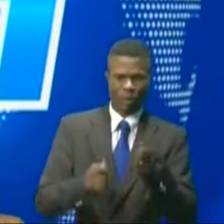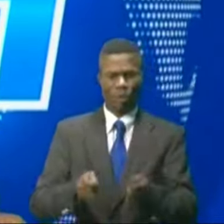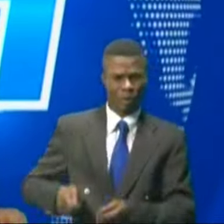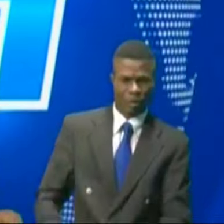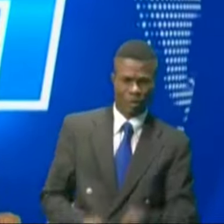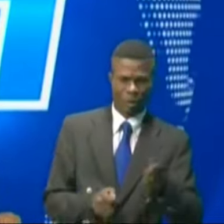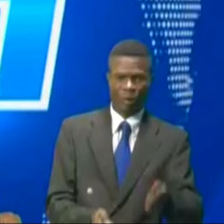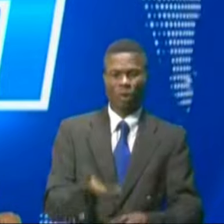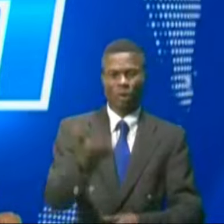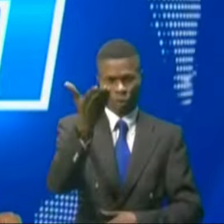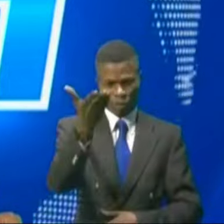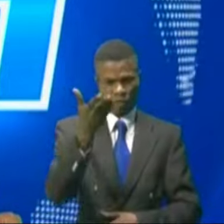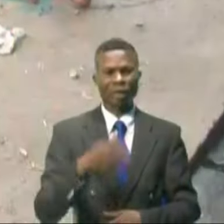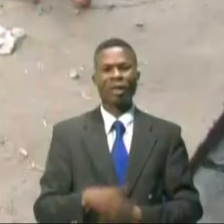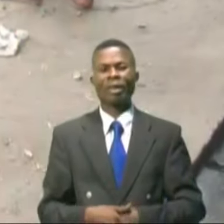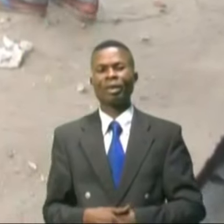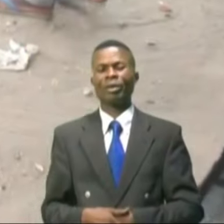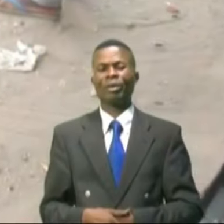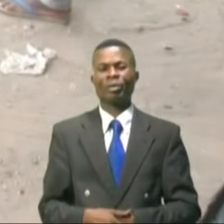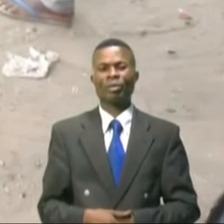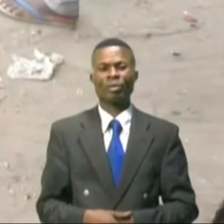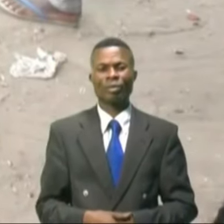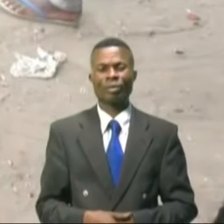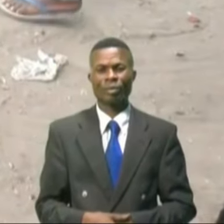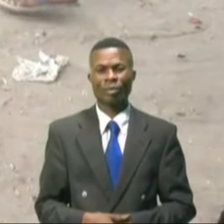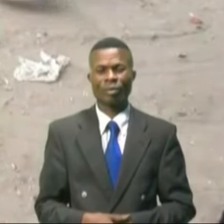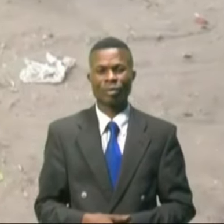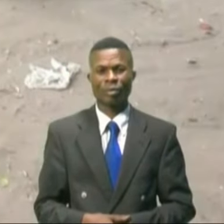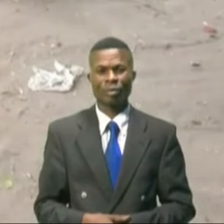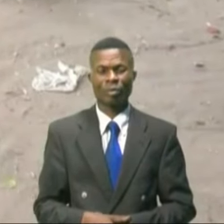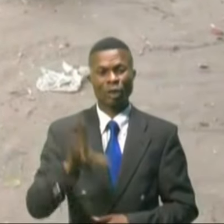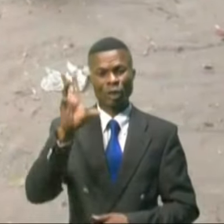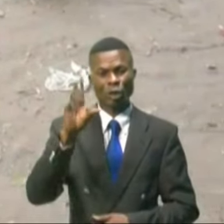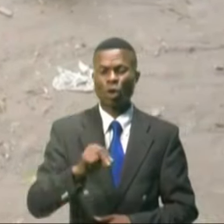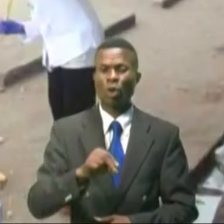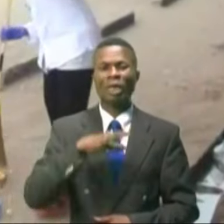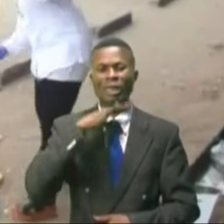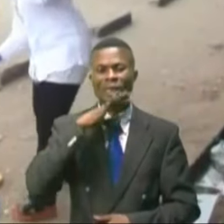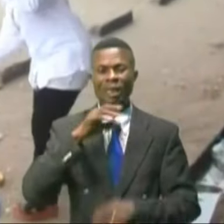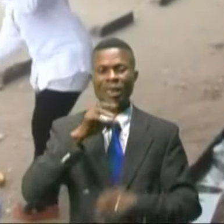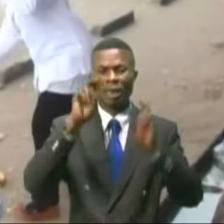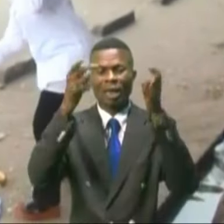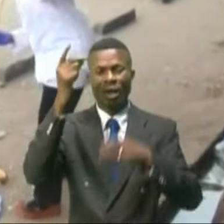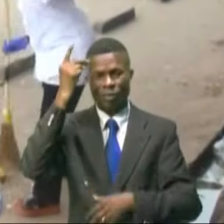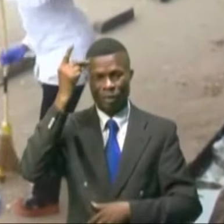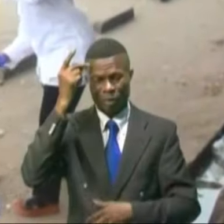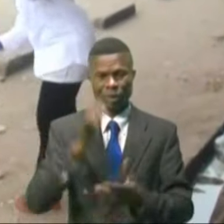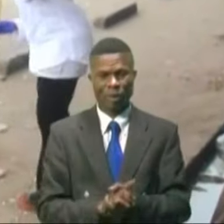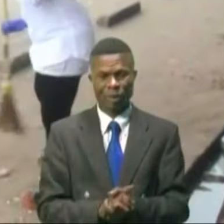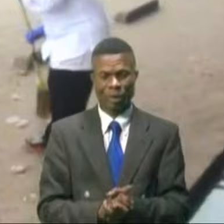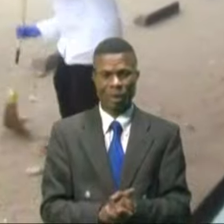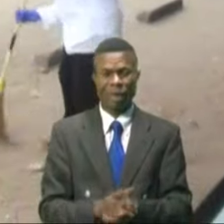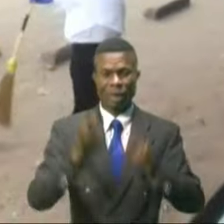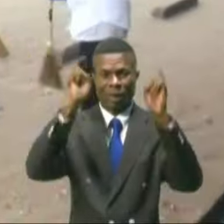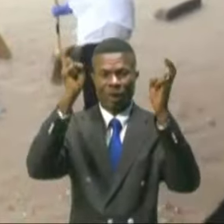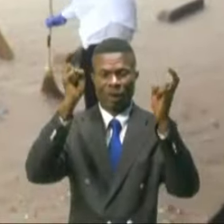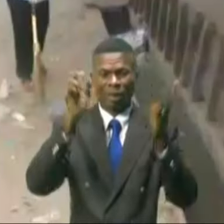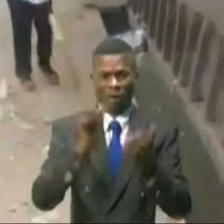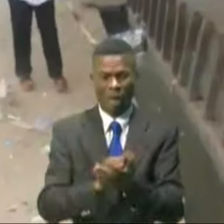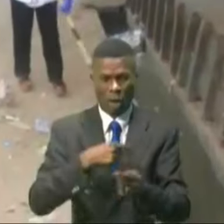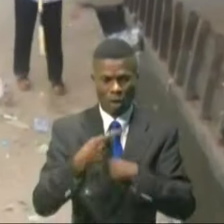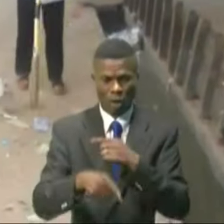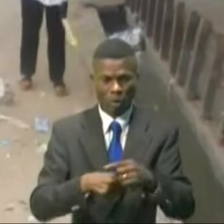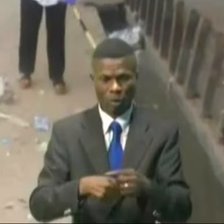dit Serge Merlin-Matin. Non à l'insalubrité dans la ville de Kinshasa. C'est autour de ce thème qu'ont été lancés